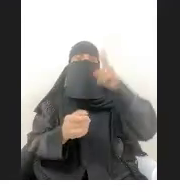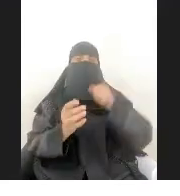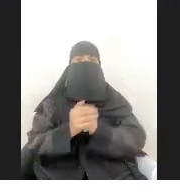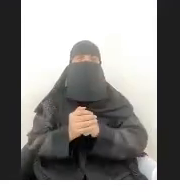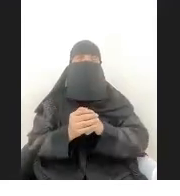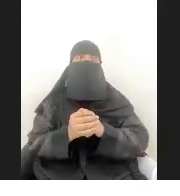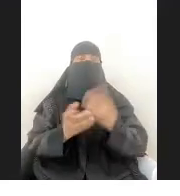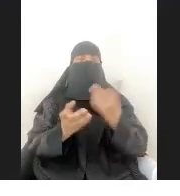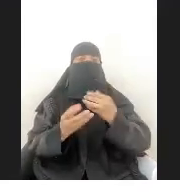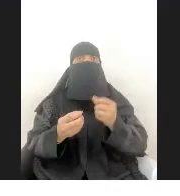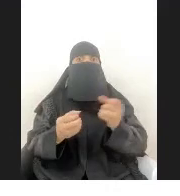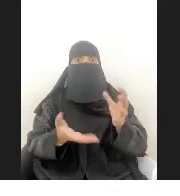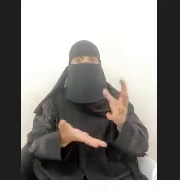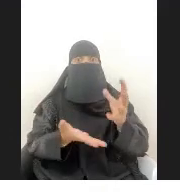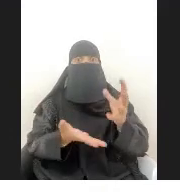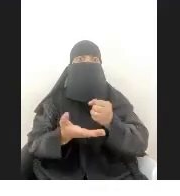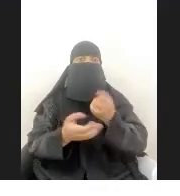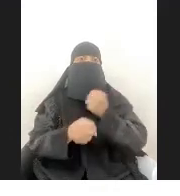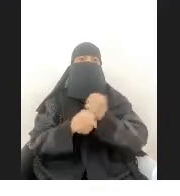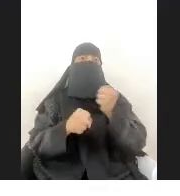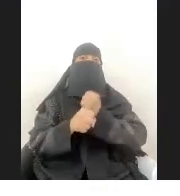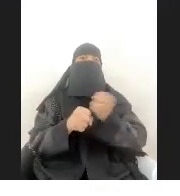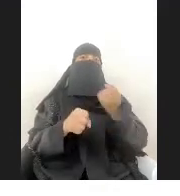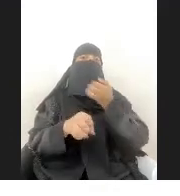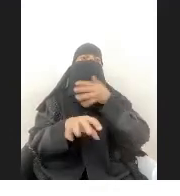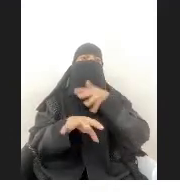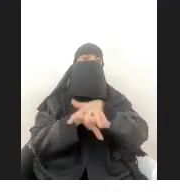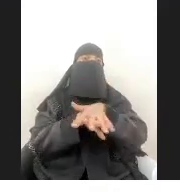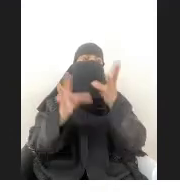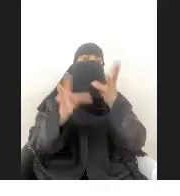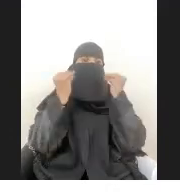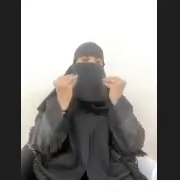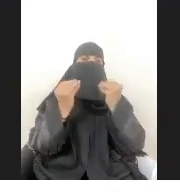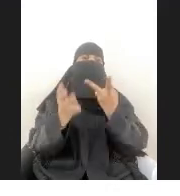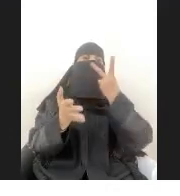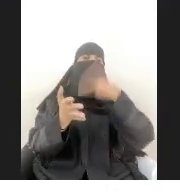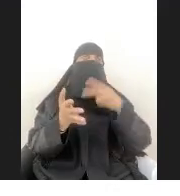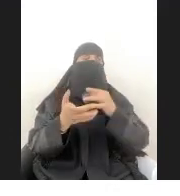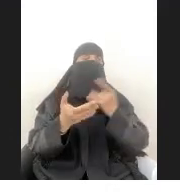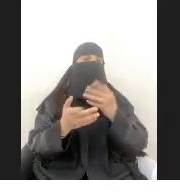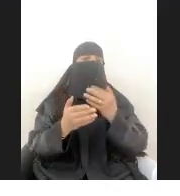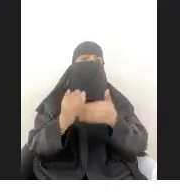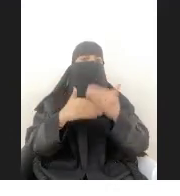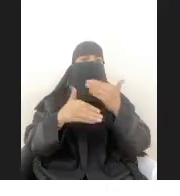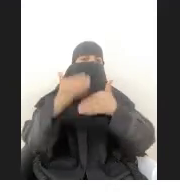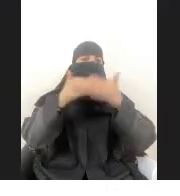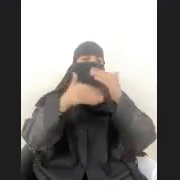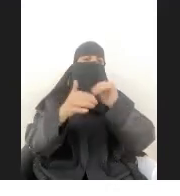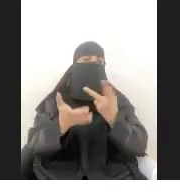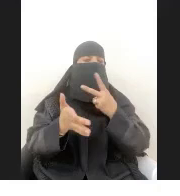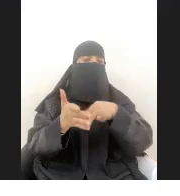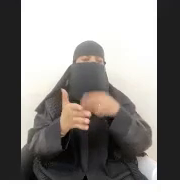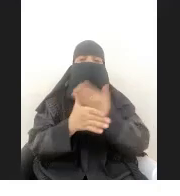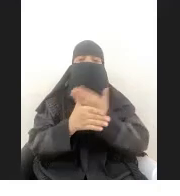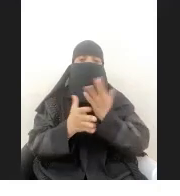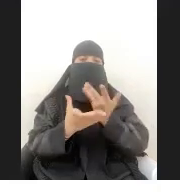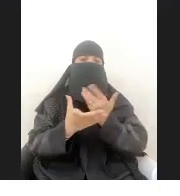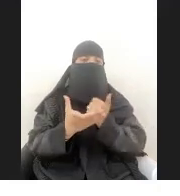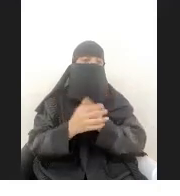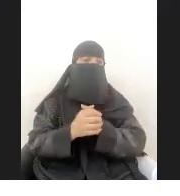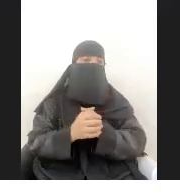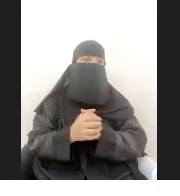المدمج، ولكن قراراتنا تكون مبنية على الخبرة التعلمية اللي إحنا نبغى نعطيها لطلابنا.